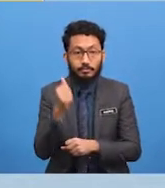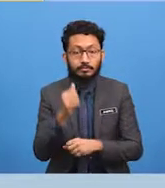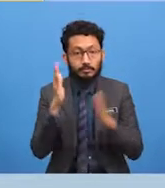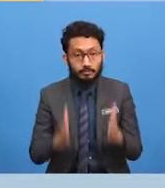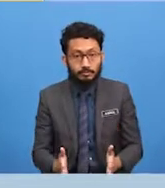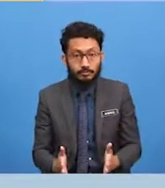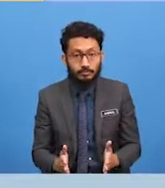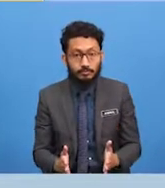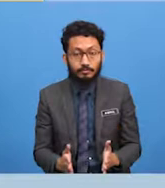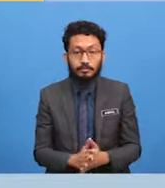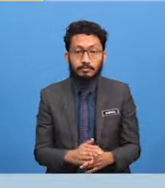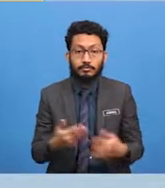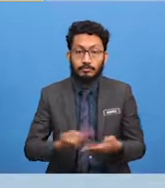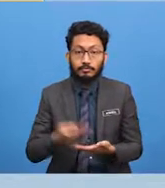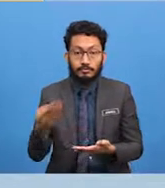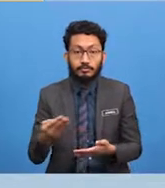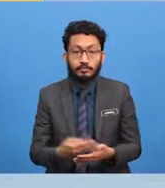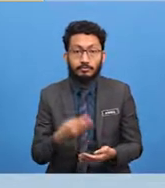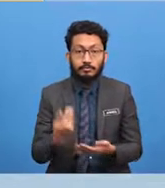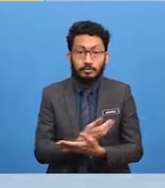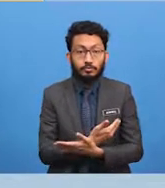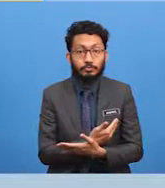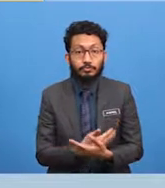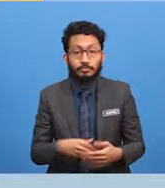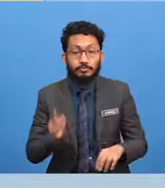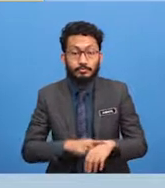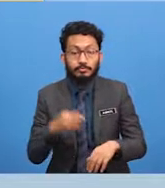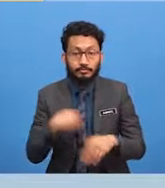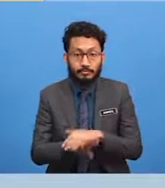baru dalam tempoh 5 hari bekerja.